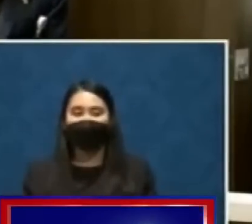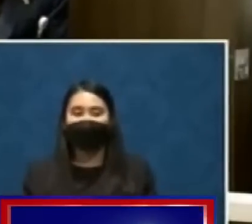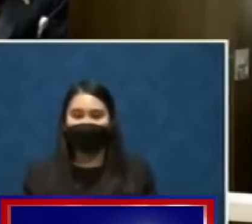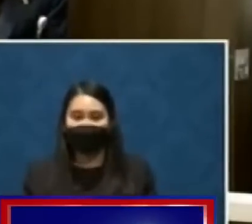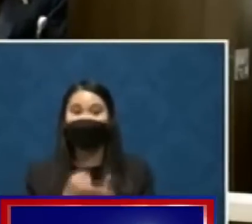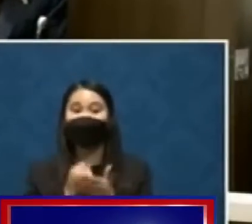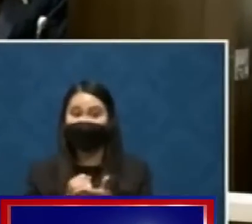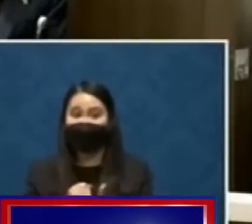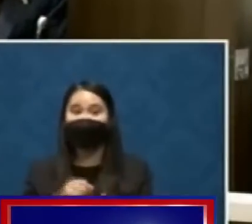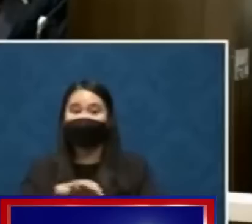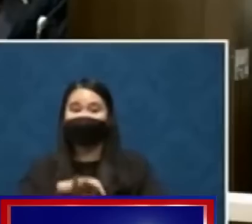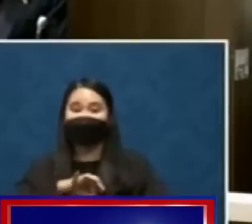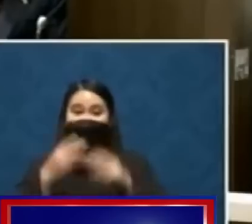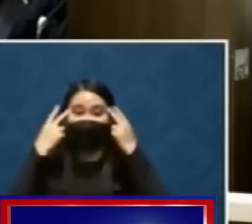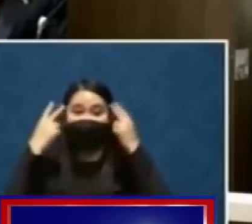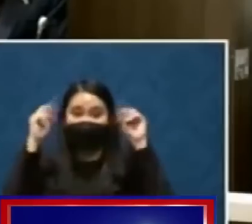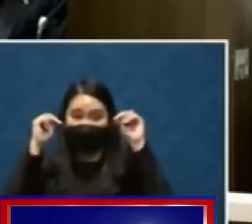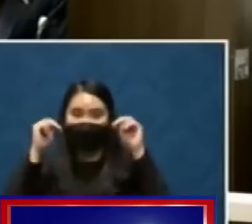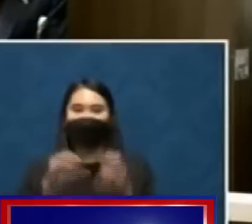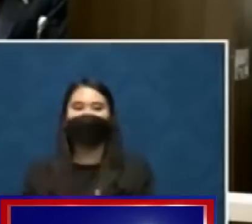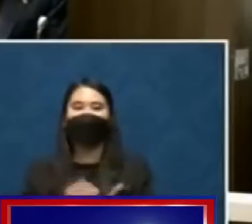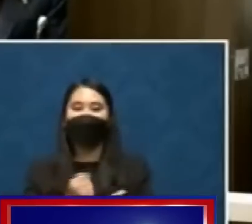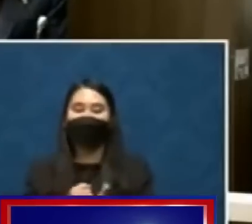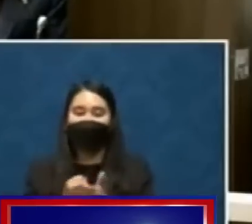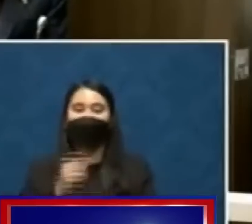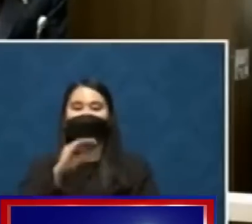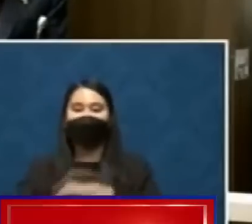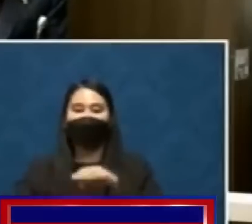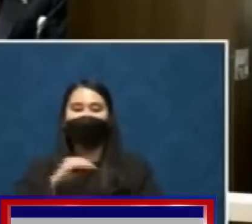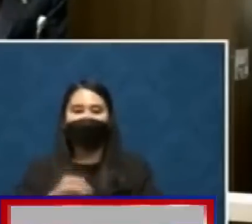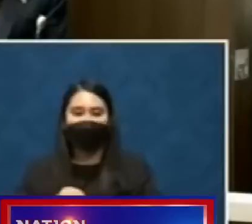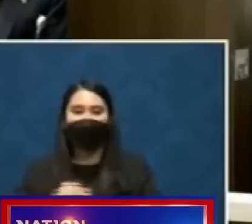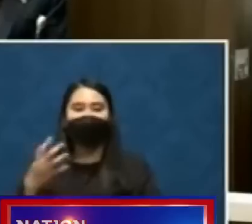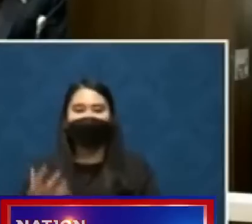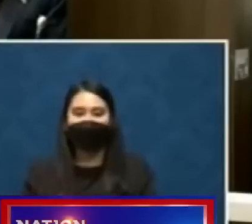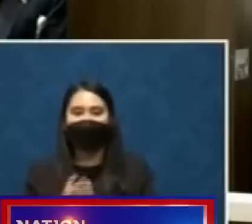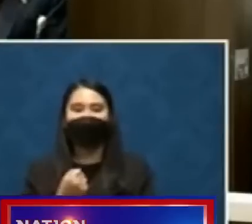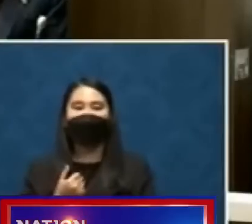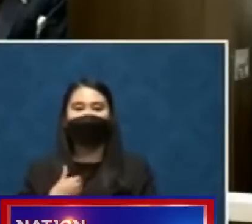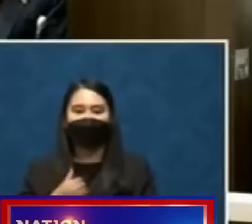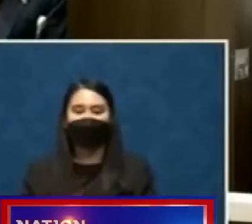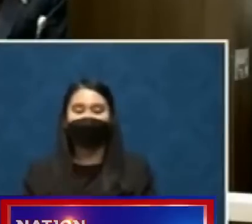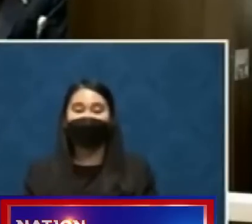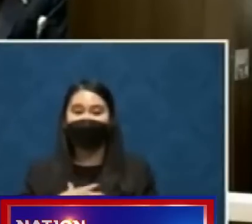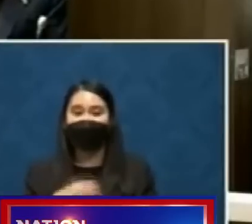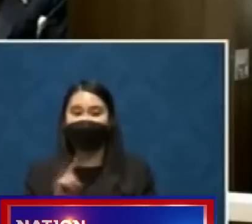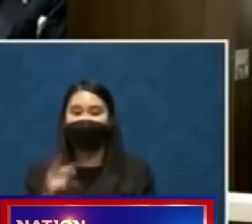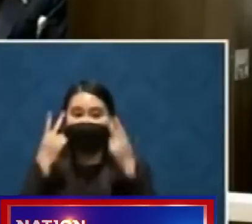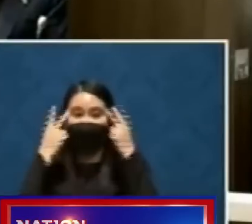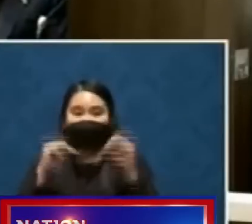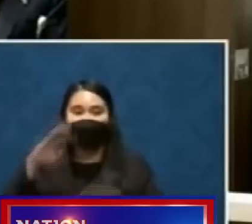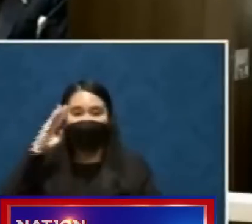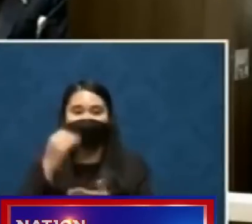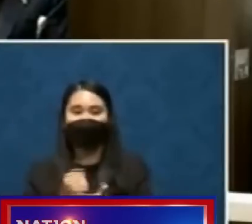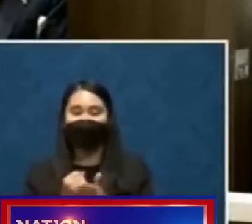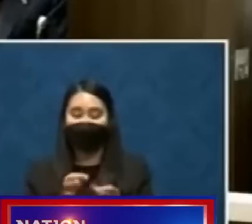จะช่วยโหวตให้เป็นนายกยังช่วยรับเหมาสร้างพรรคใหม่ให้ด้วยถ้าเช่นนั้นแล้วผมก็อยากให้พลเอกประยุทธ์ช่วย